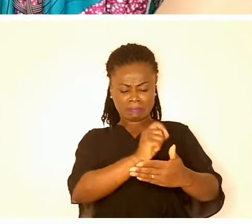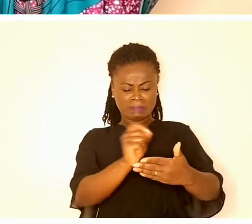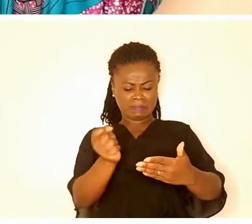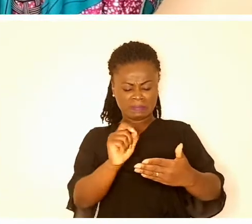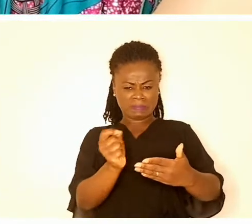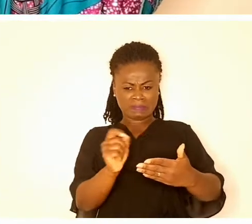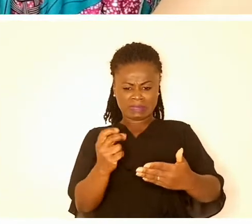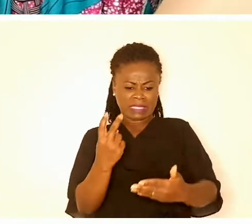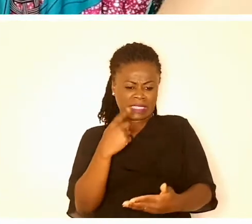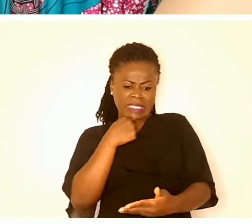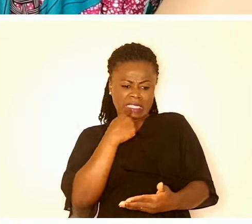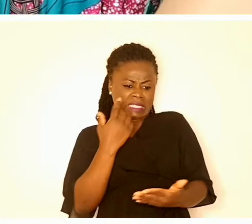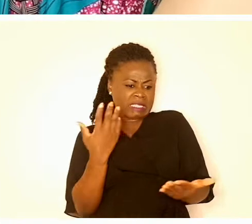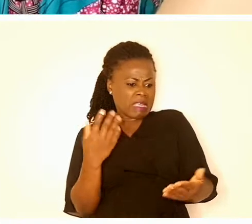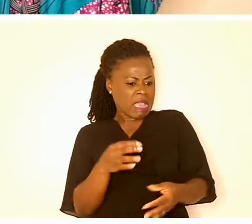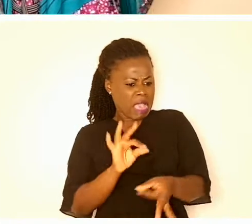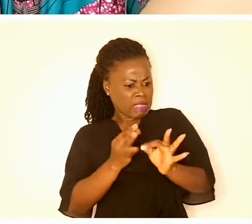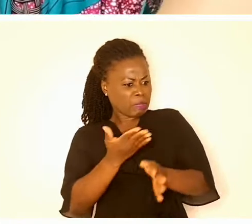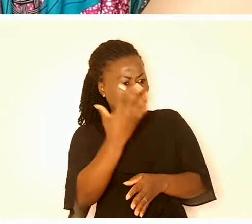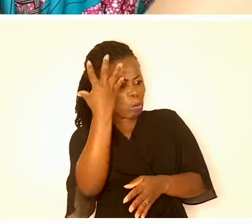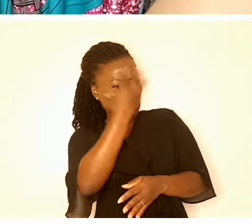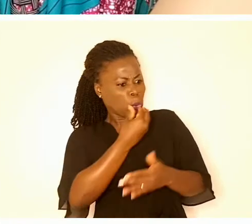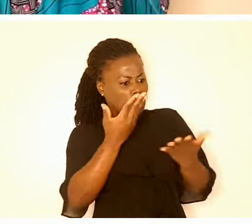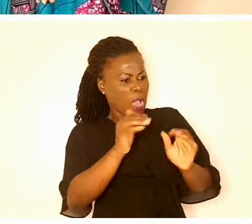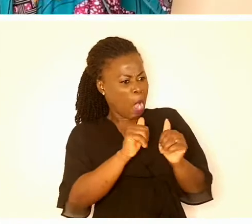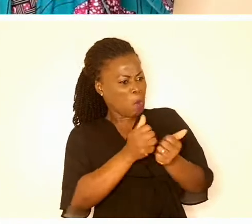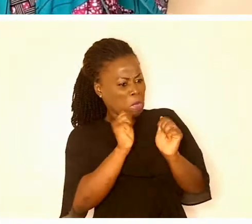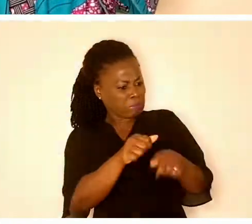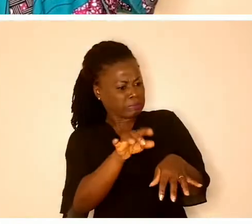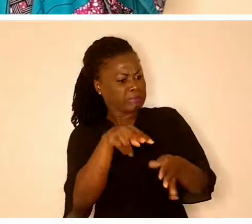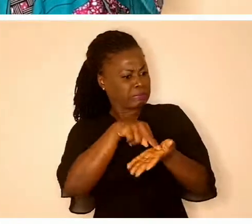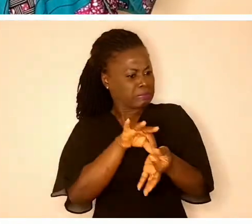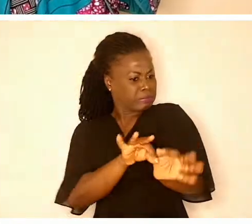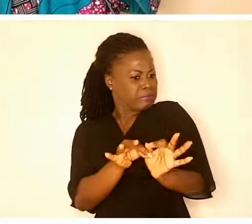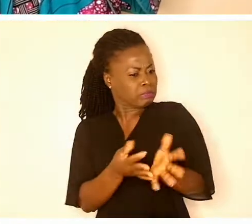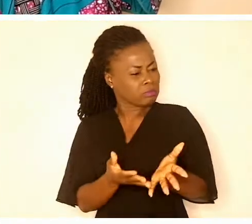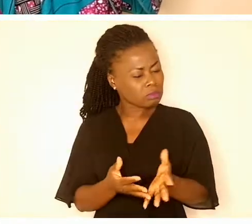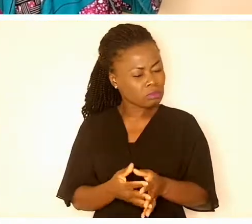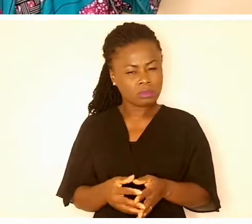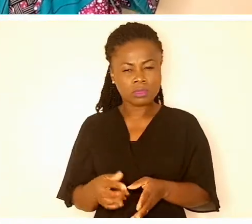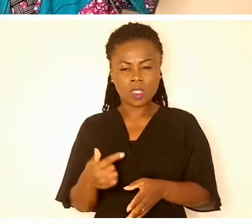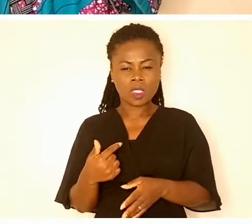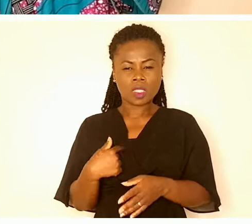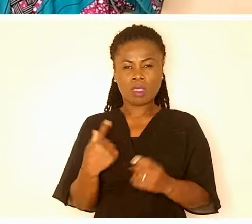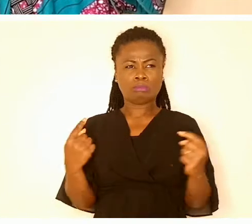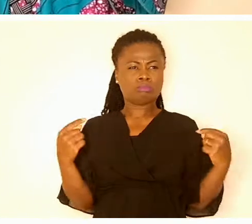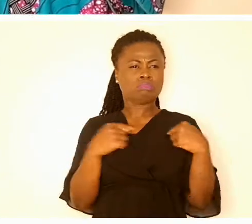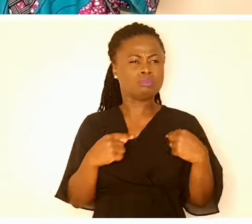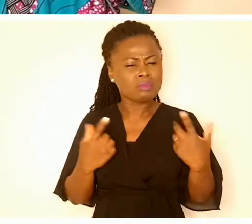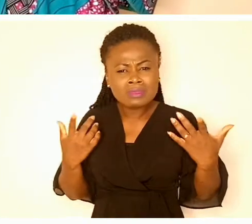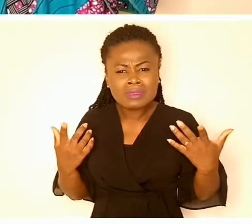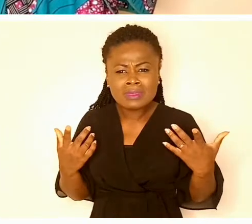quelqu'un a fait un commentaire et a écrit comment un bel homme comme ça peut faire ce genre de boulot. Oh là là, j'ai été